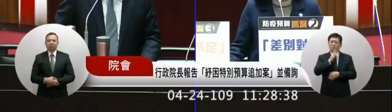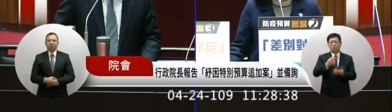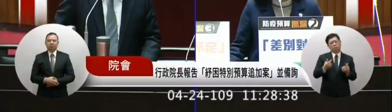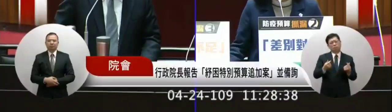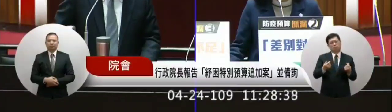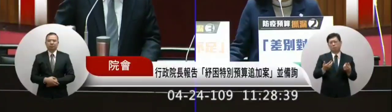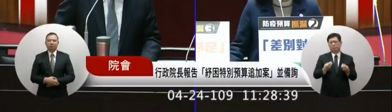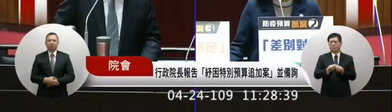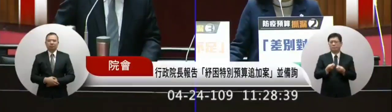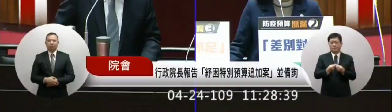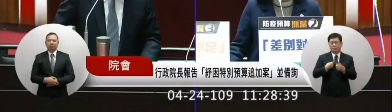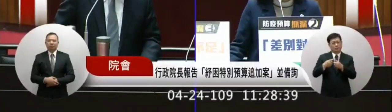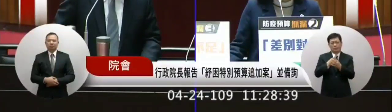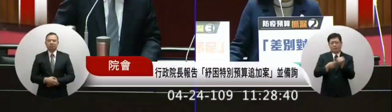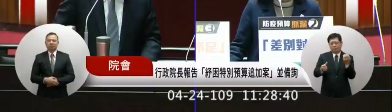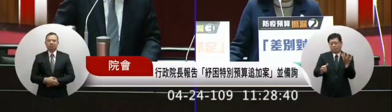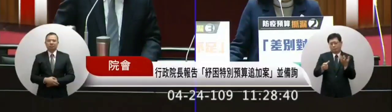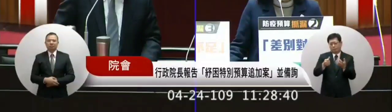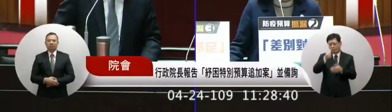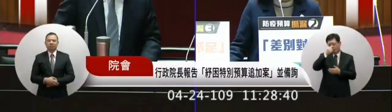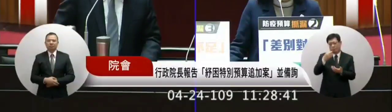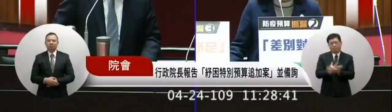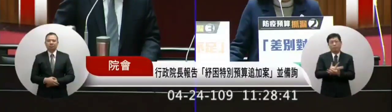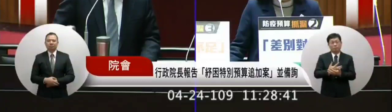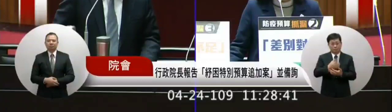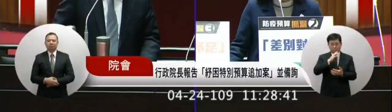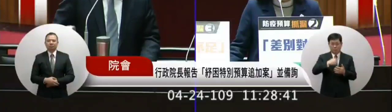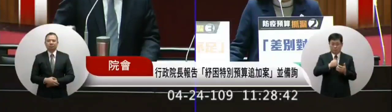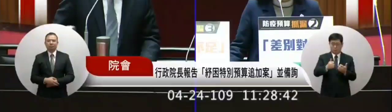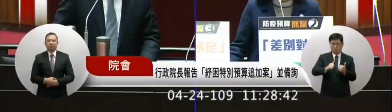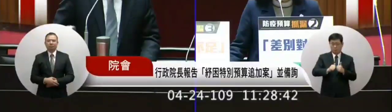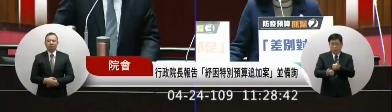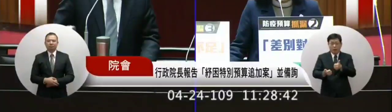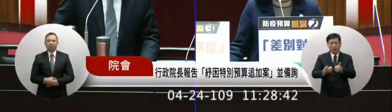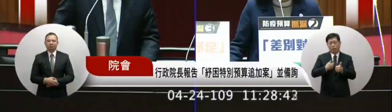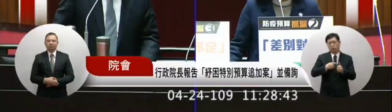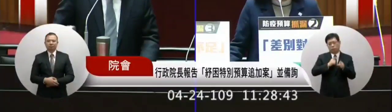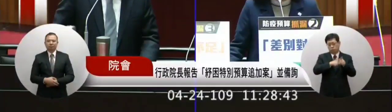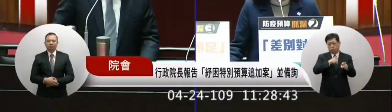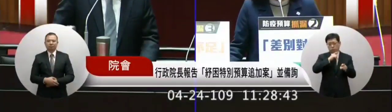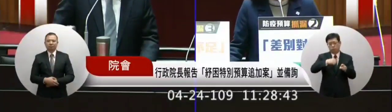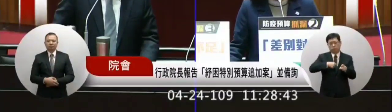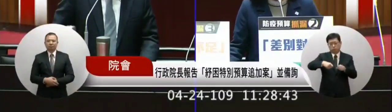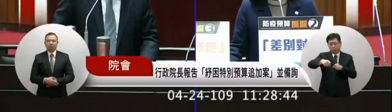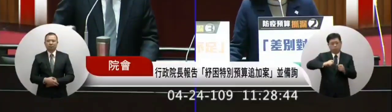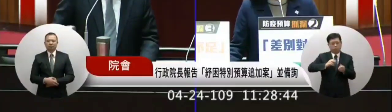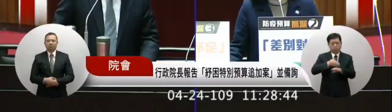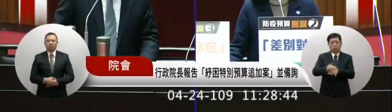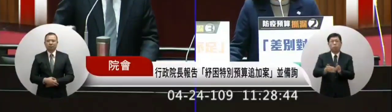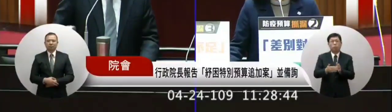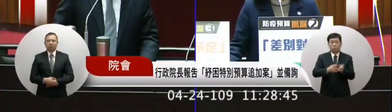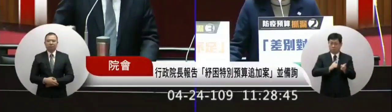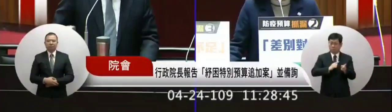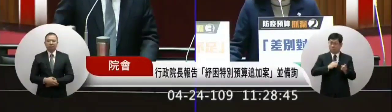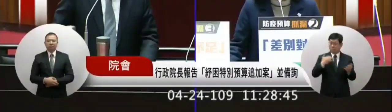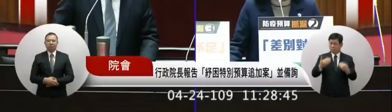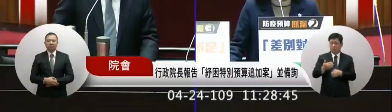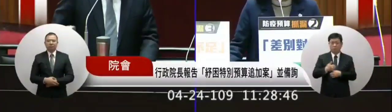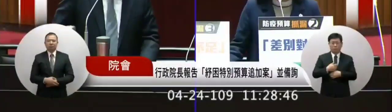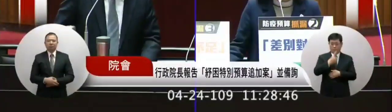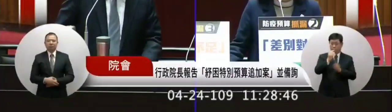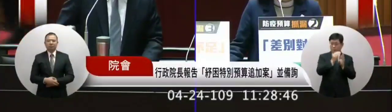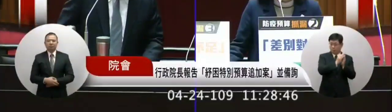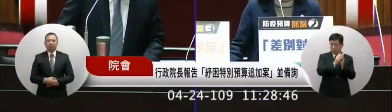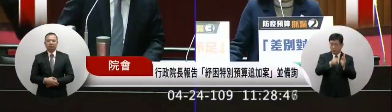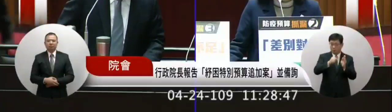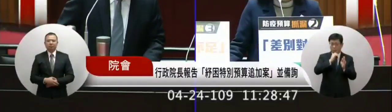但是还是我们人数不足了啊，但是所以整体上是过了民进党团的修正版。所以我想您心中应该已经知道，除了一